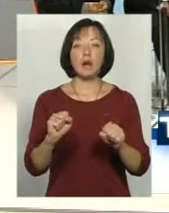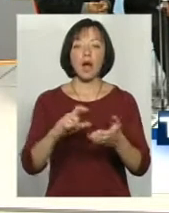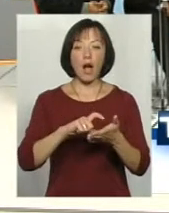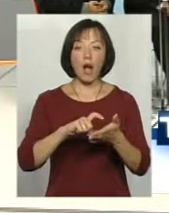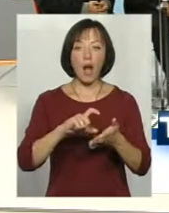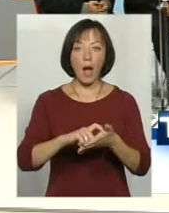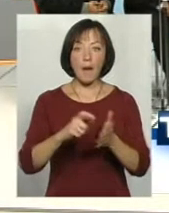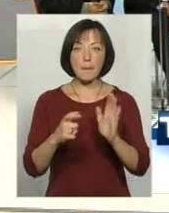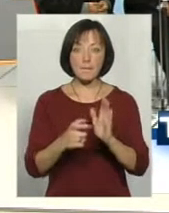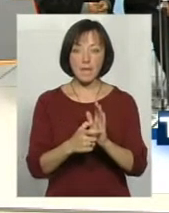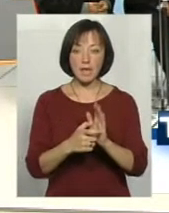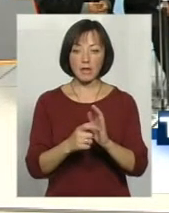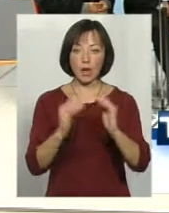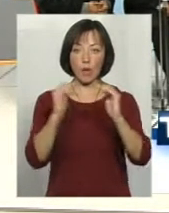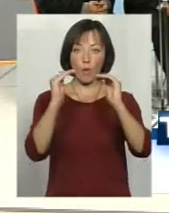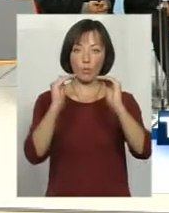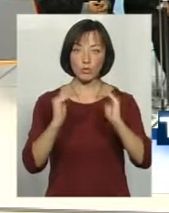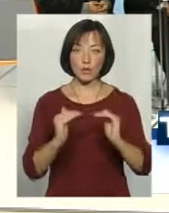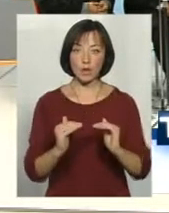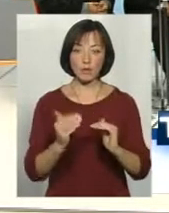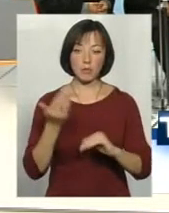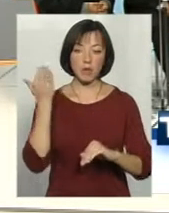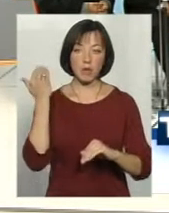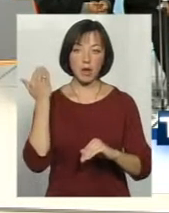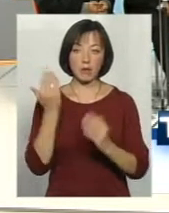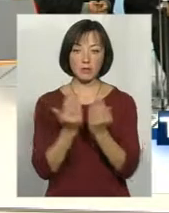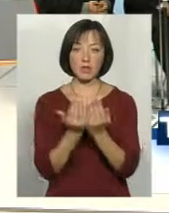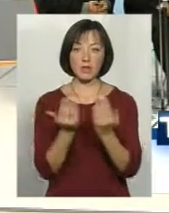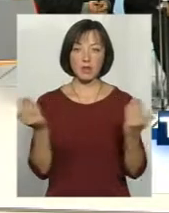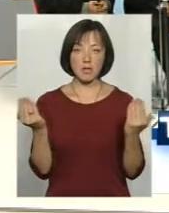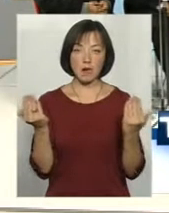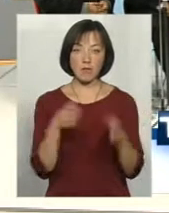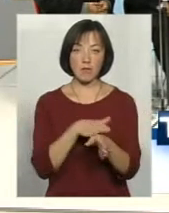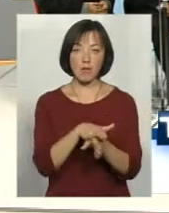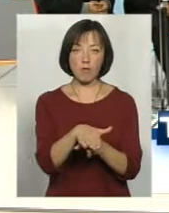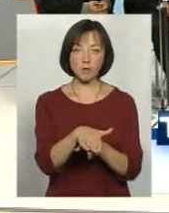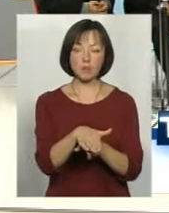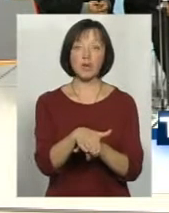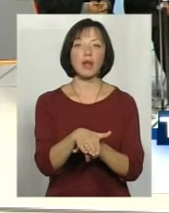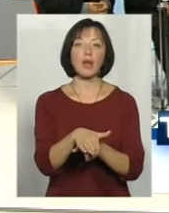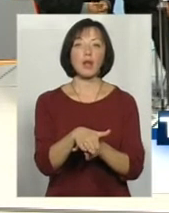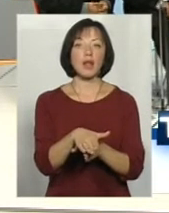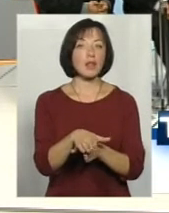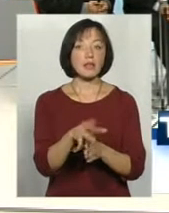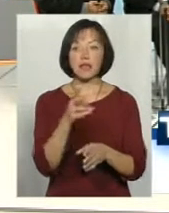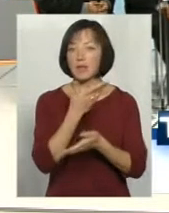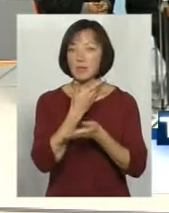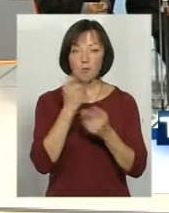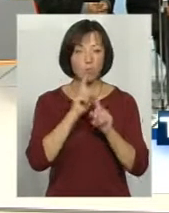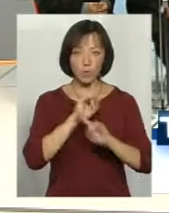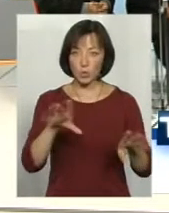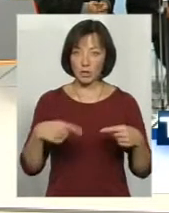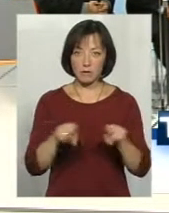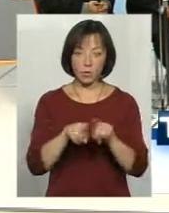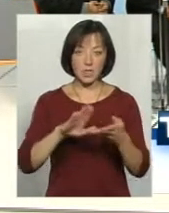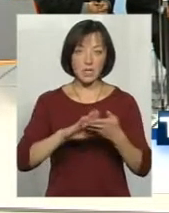кабіна опускатиметься на попередню зупинку з повним відкриттям дверей. При цьому не виявиться така ситуація,